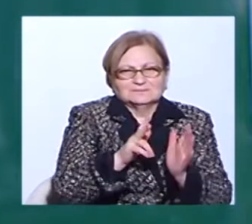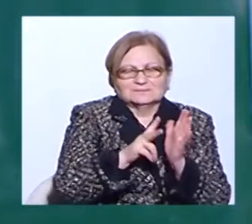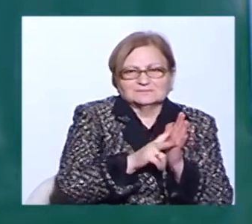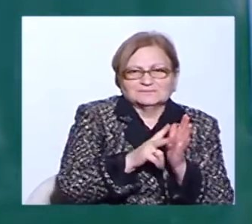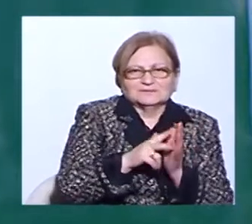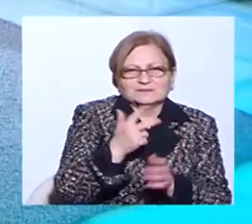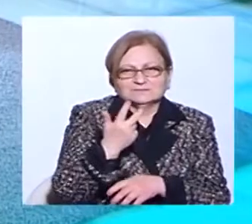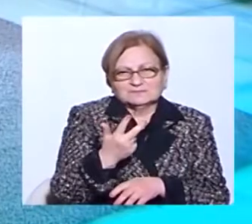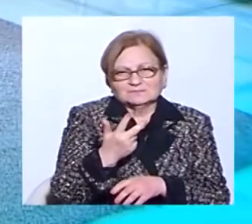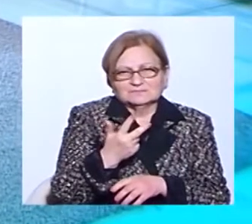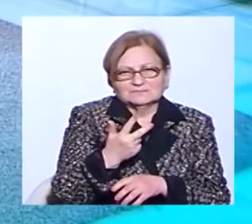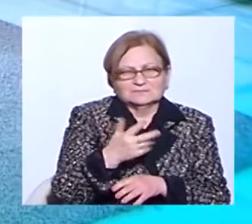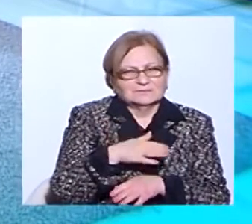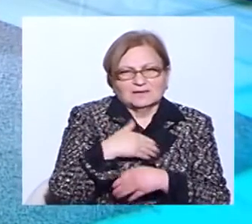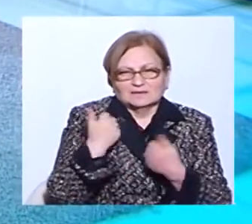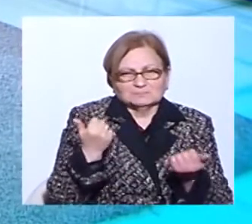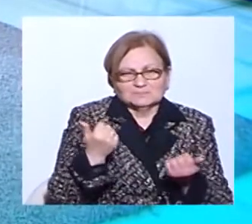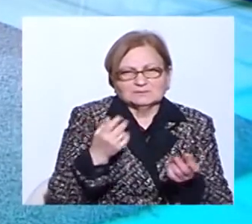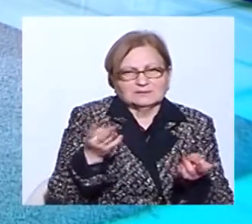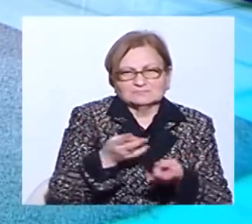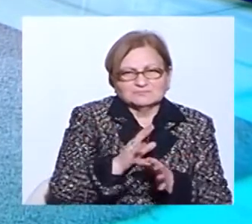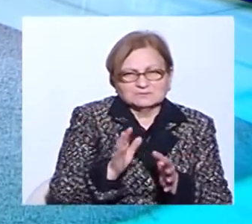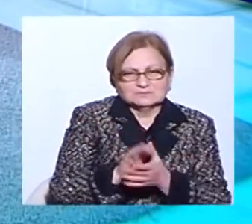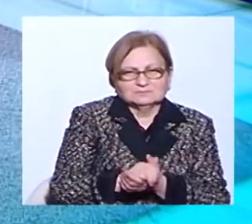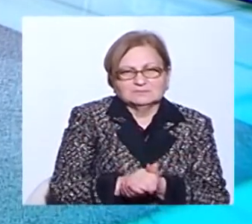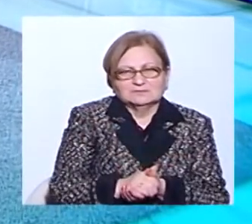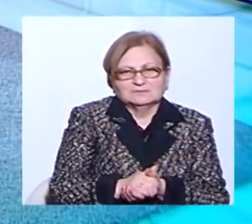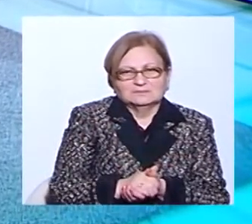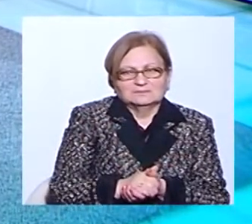8-იანი და 3-იანიც აღარ მჭირდება.